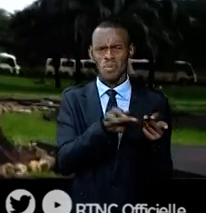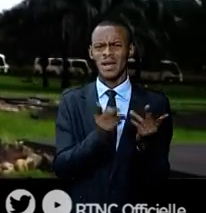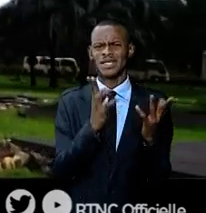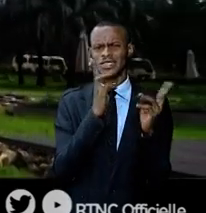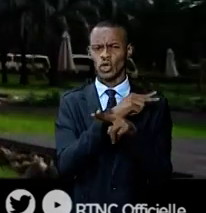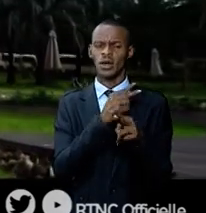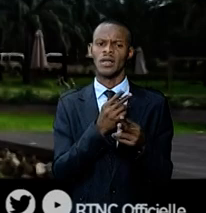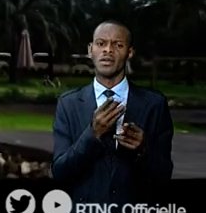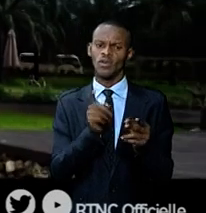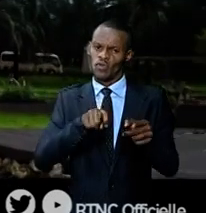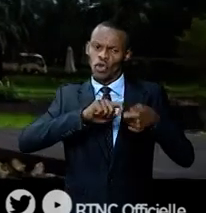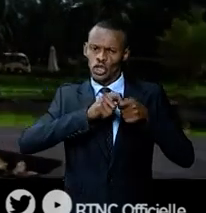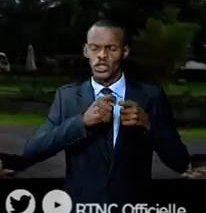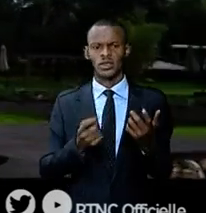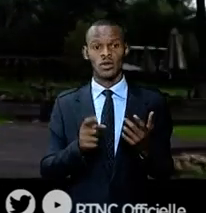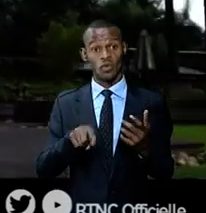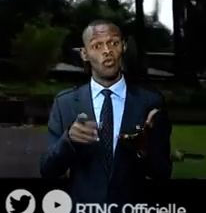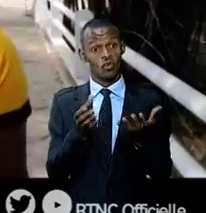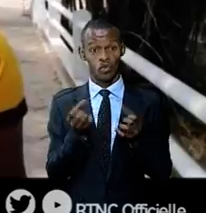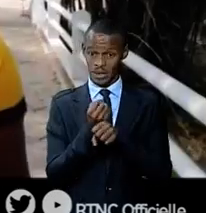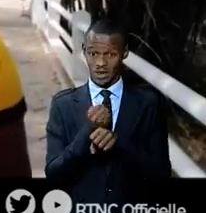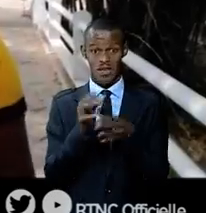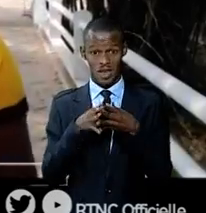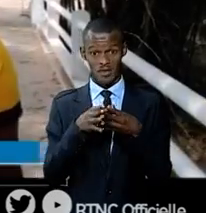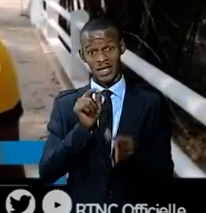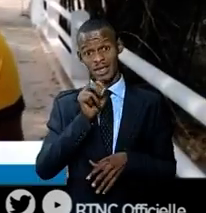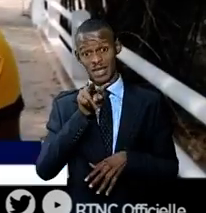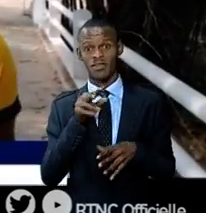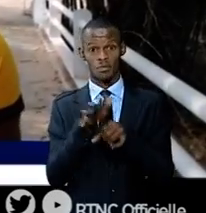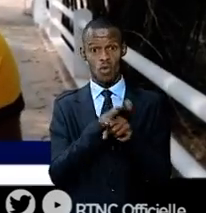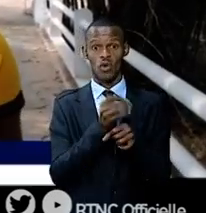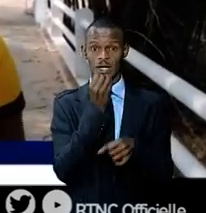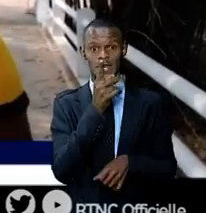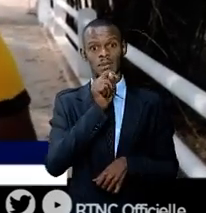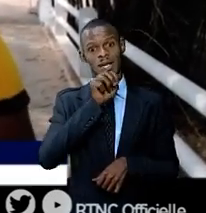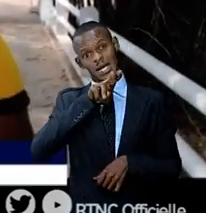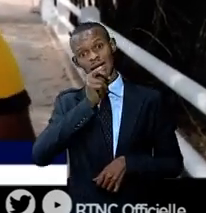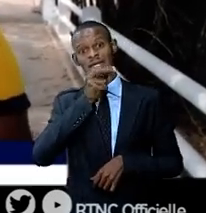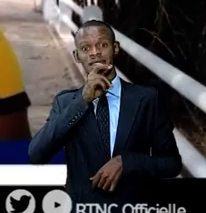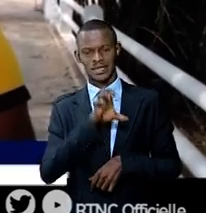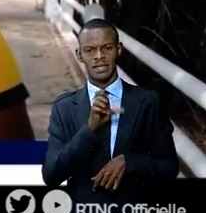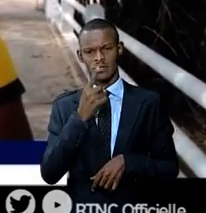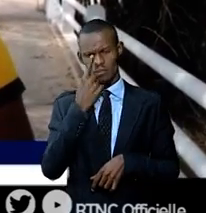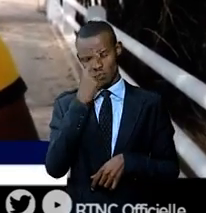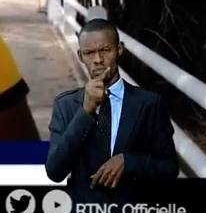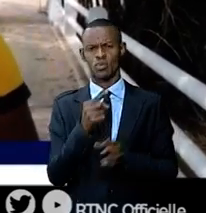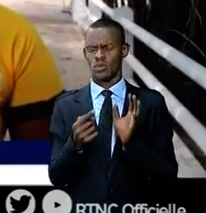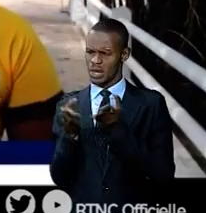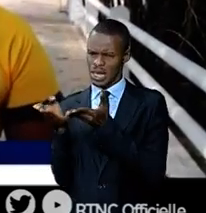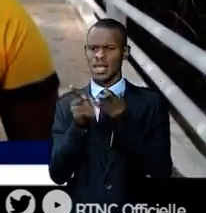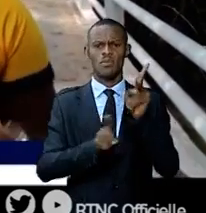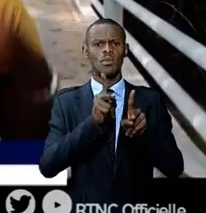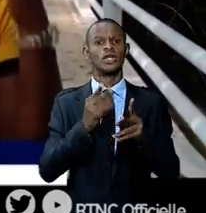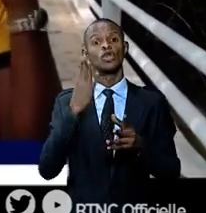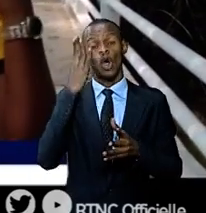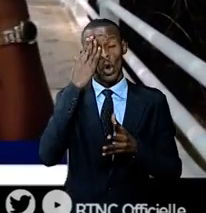les particuliers, tout comme une chaîne, par exemple la RTNC qui est venue. Pour avoir un circuit complet, et ça dépend de plusieurs facteurs. Donc, en